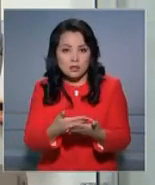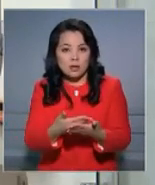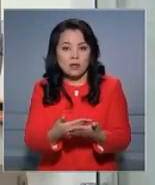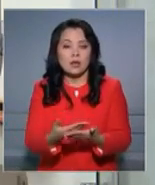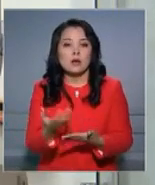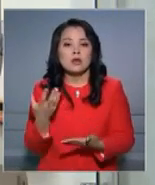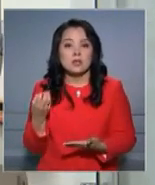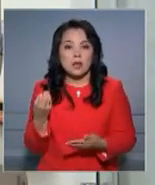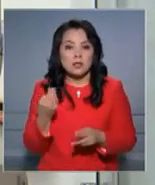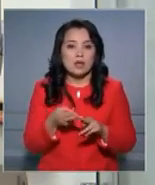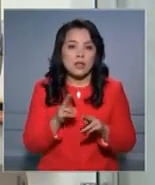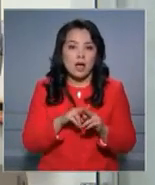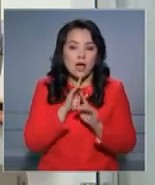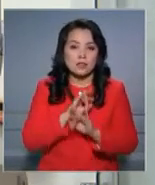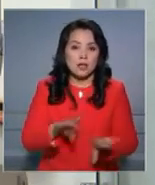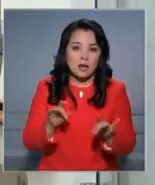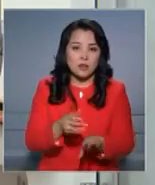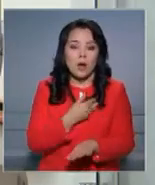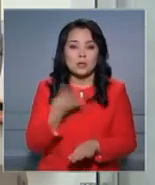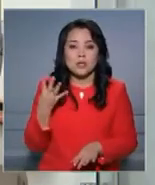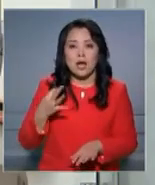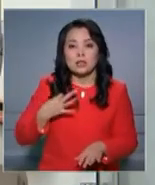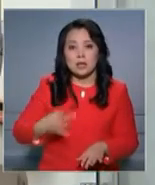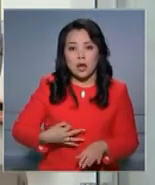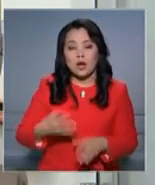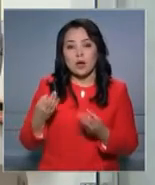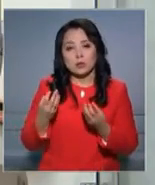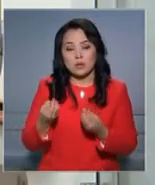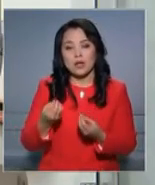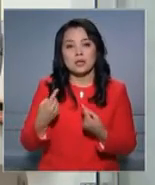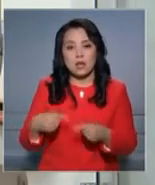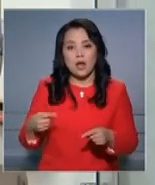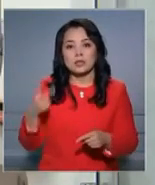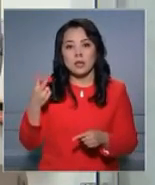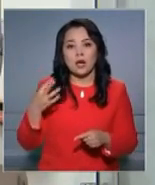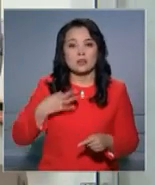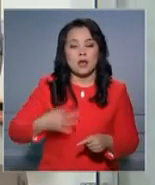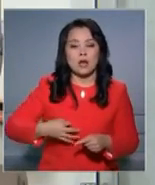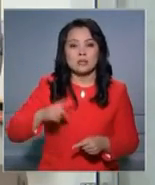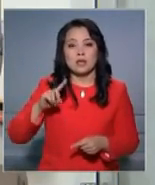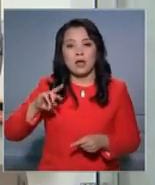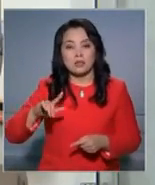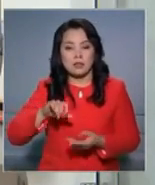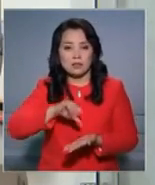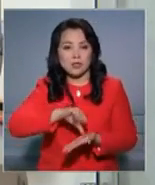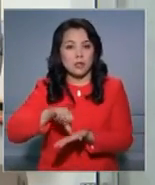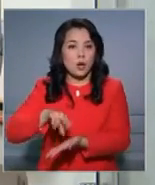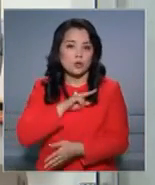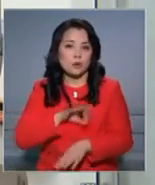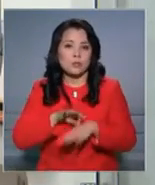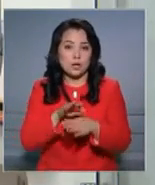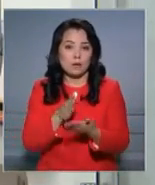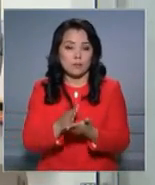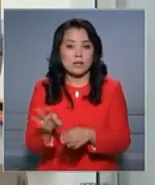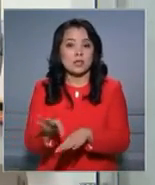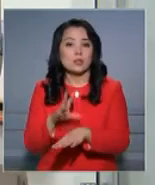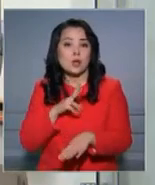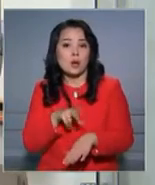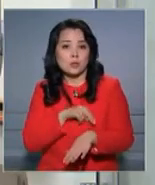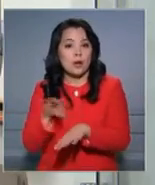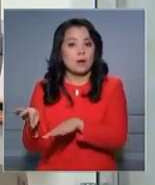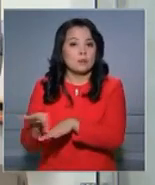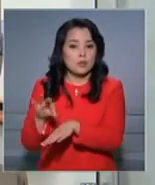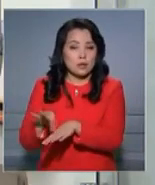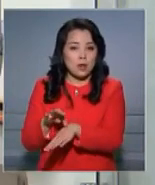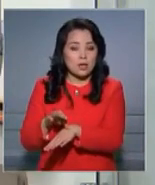Сонымен тағы айта кетсем, төрт баламнан басқа қоса екі күйеу балам да осында жұмыс істейді. Содан біз өзі